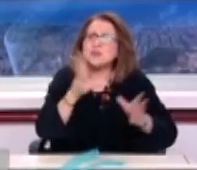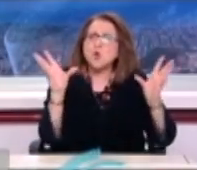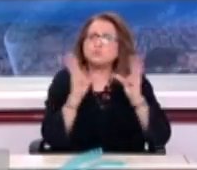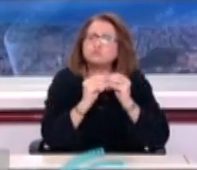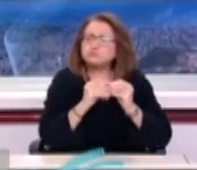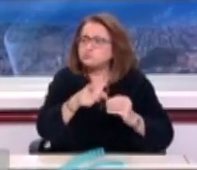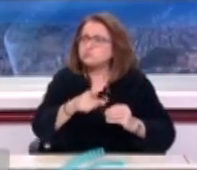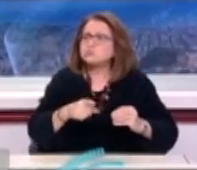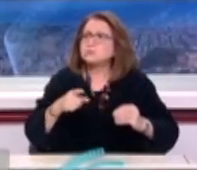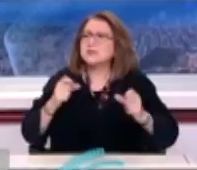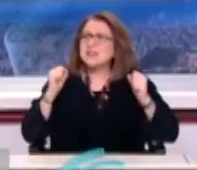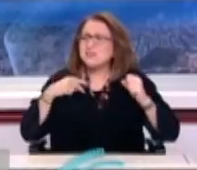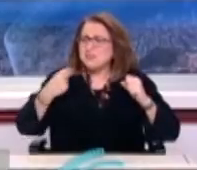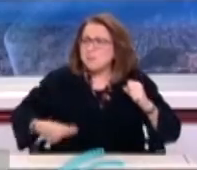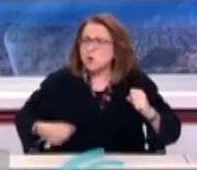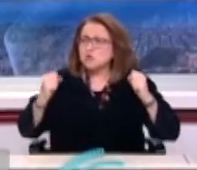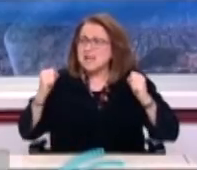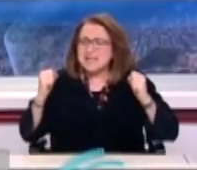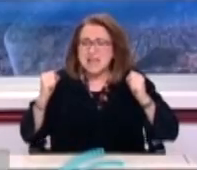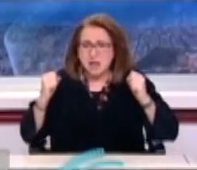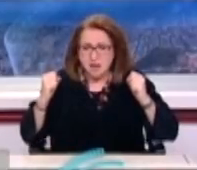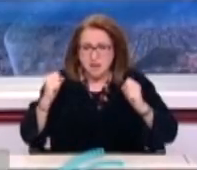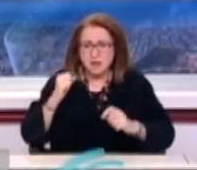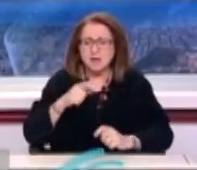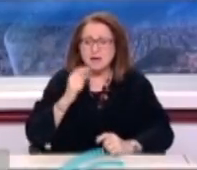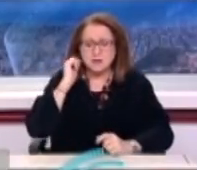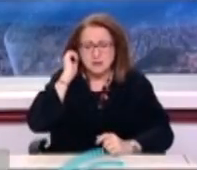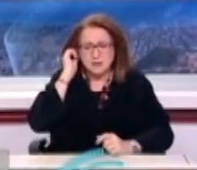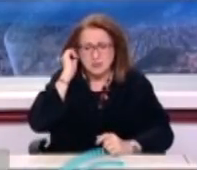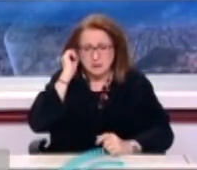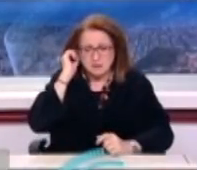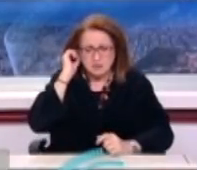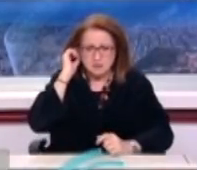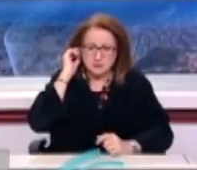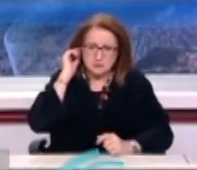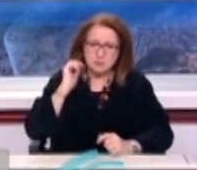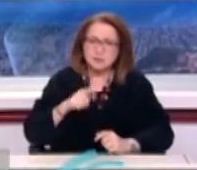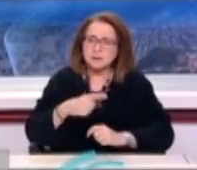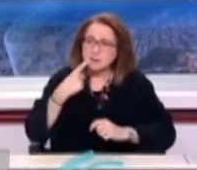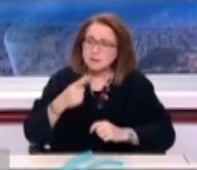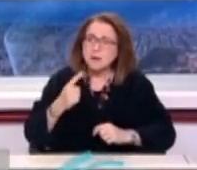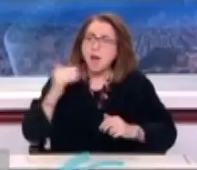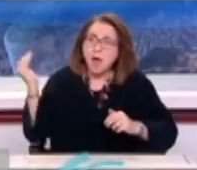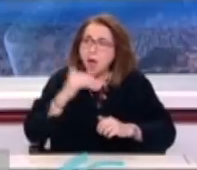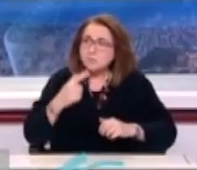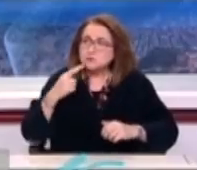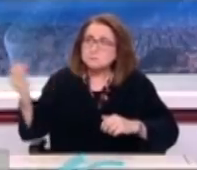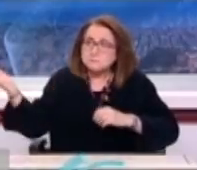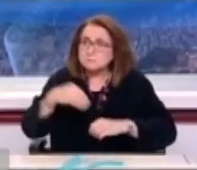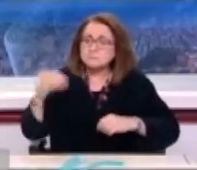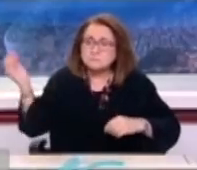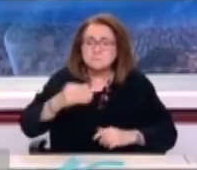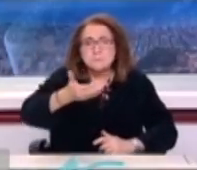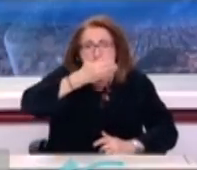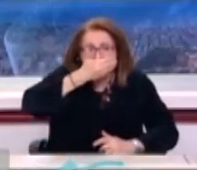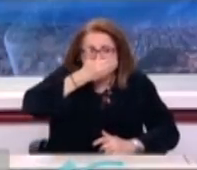ανάγκες του υγειονομικού συστήματος όλο το αναγκαίο ιατρικό υλικό. Μάσκες, διάφορα άλλα είδη, τα οποία προφανώς είναι άμεσα αναγκαία για